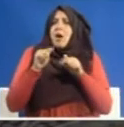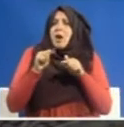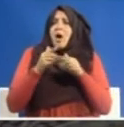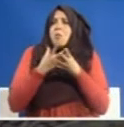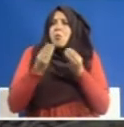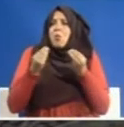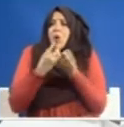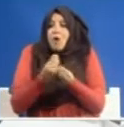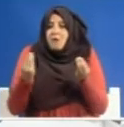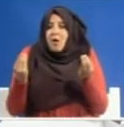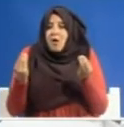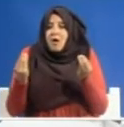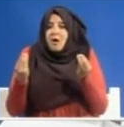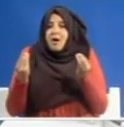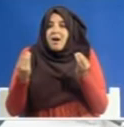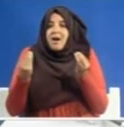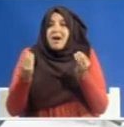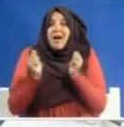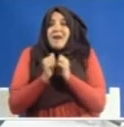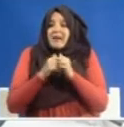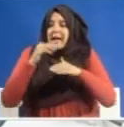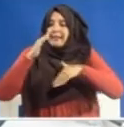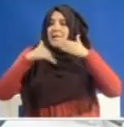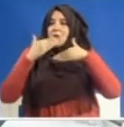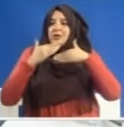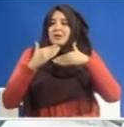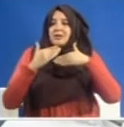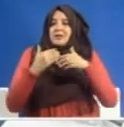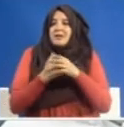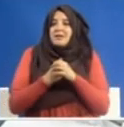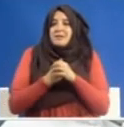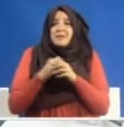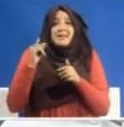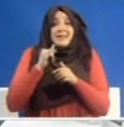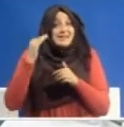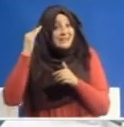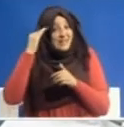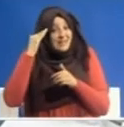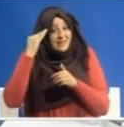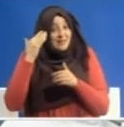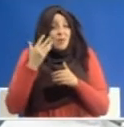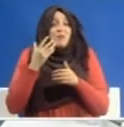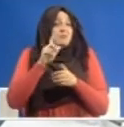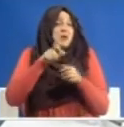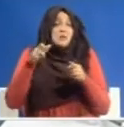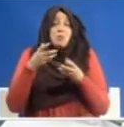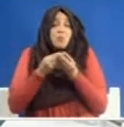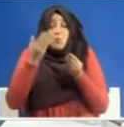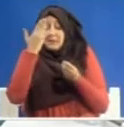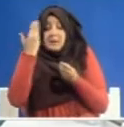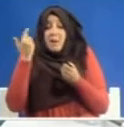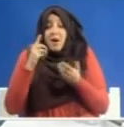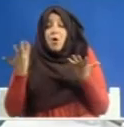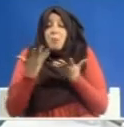أن أولاده بطريقة التكنولوجيا المعاصرة، ولكن من يعرف ذلك؟ فهناك من لا يعرف إطلاقا.